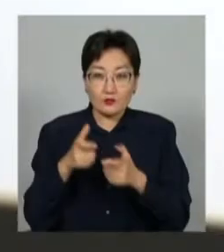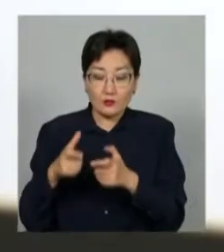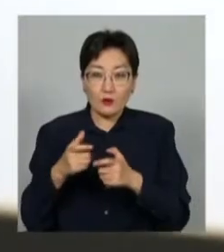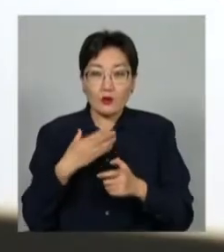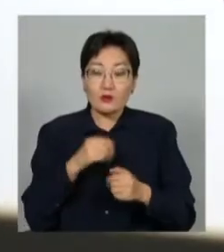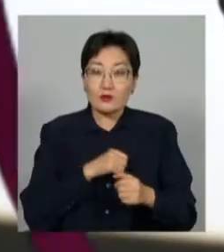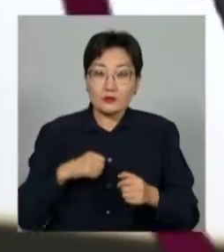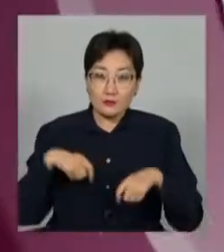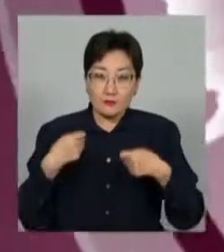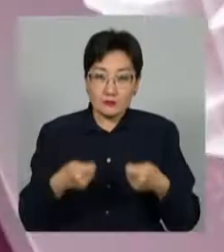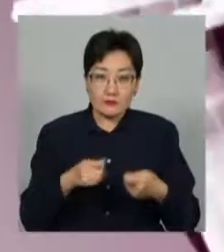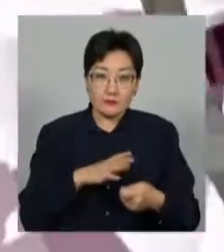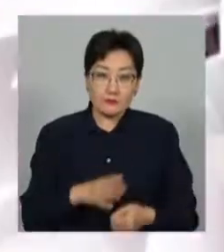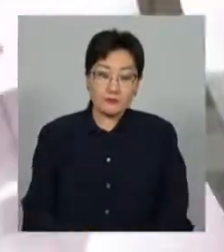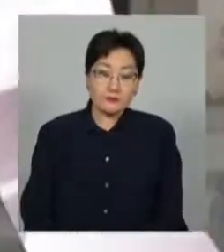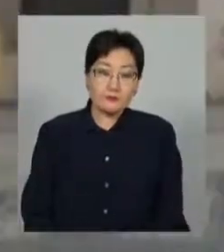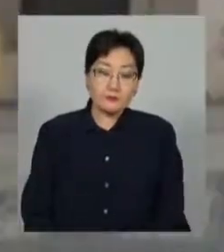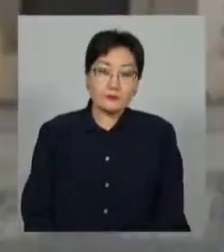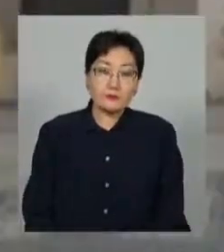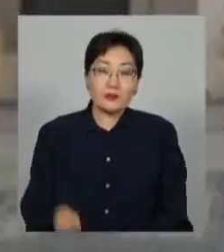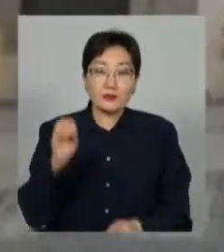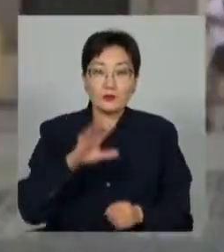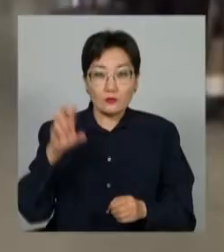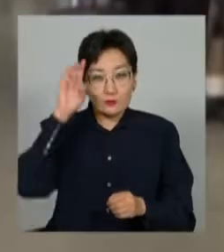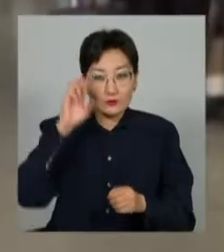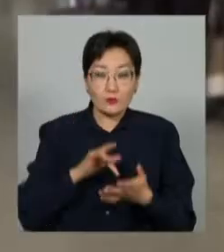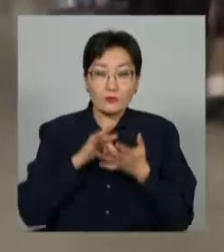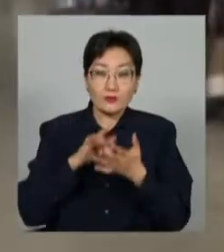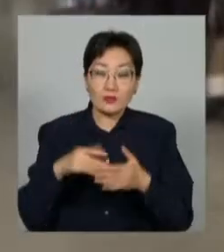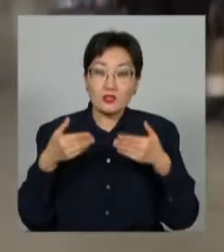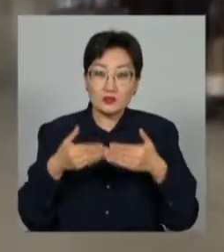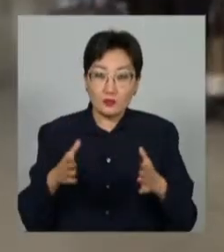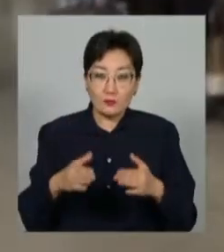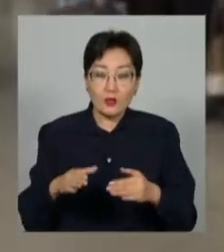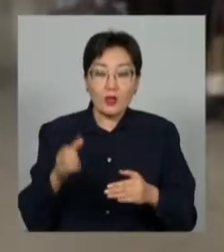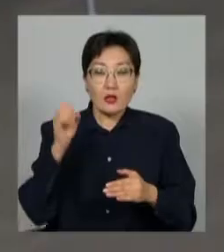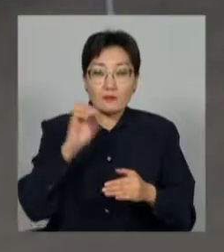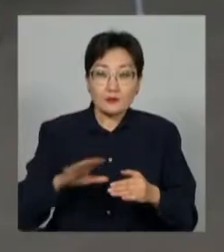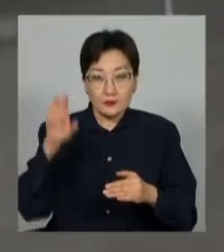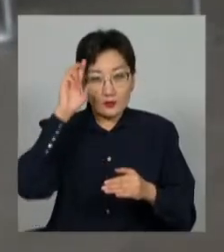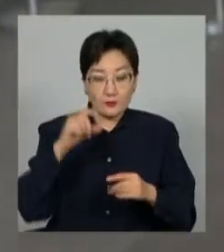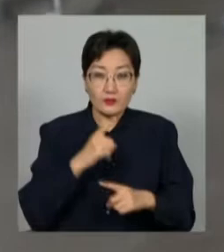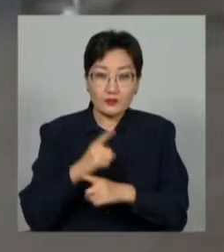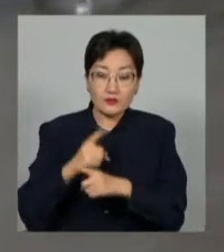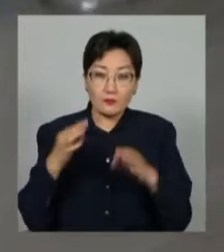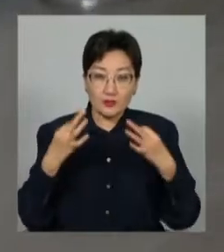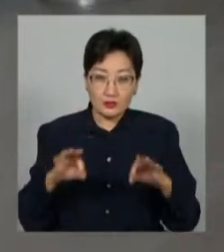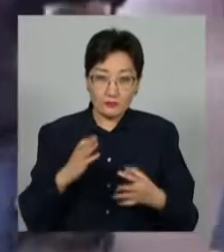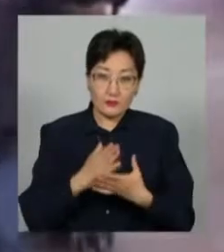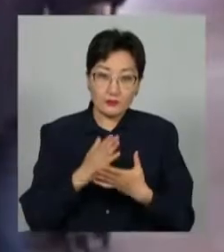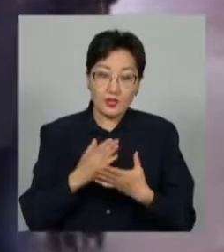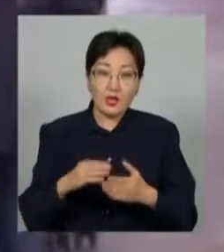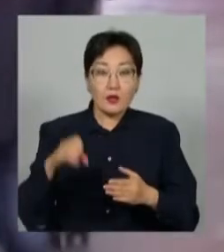өз еркімен тапсырған. Европа елдері туристерге ашық, кәрғұрлықта карантиндік шектеулер жеңілдеп жатыр,